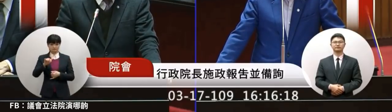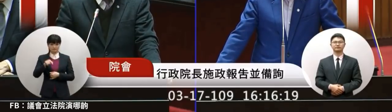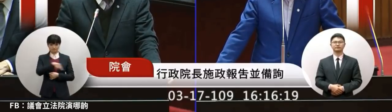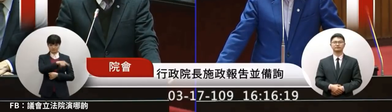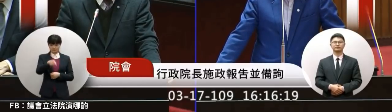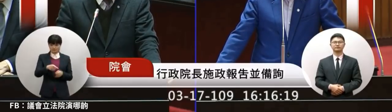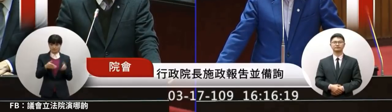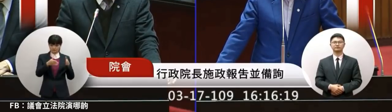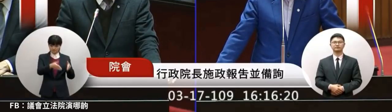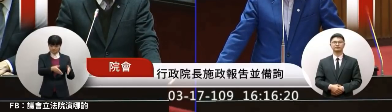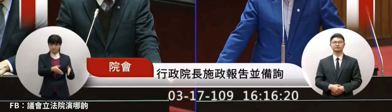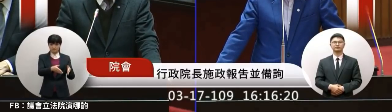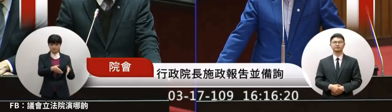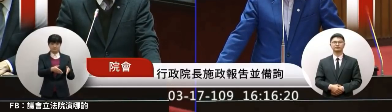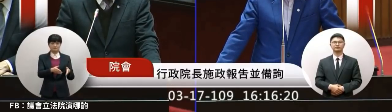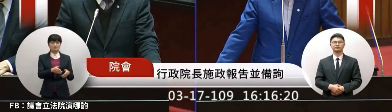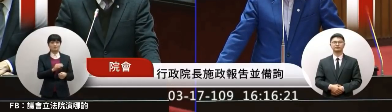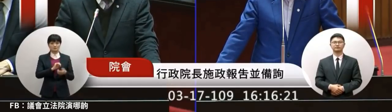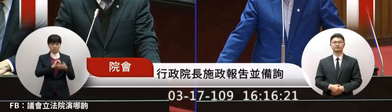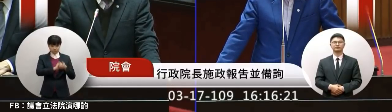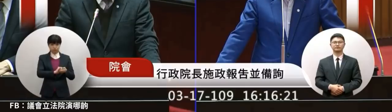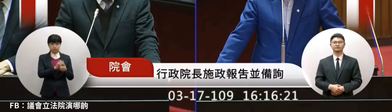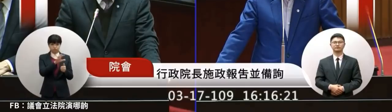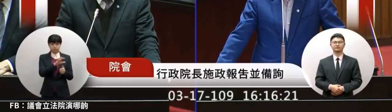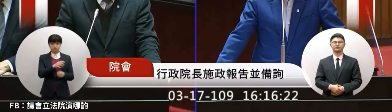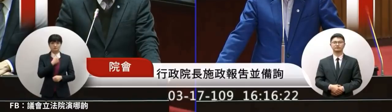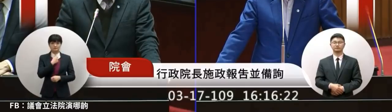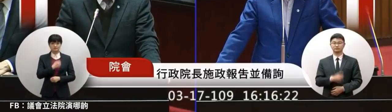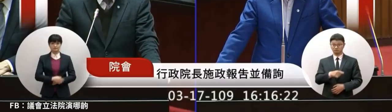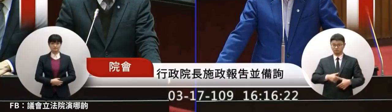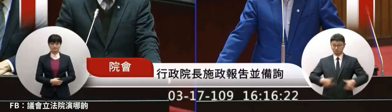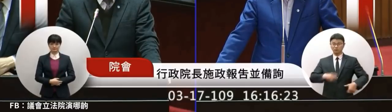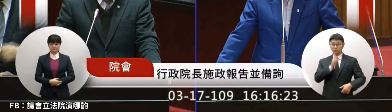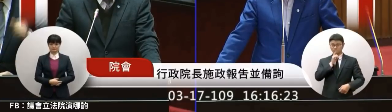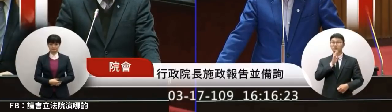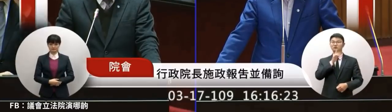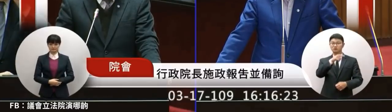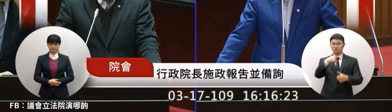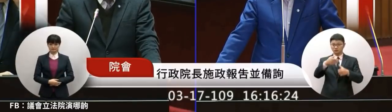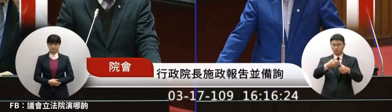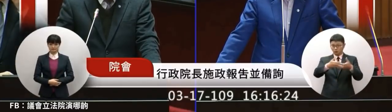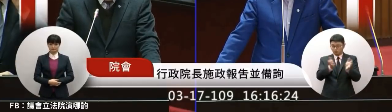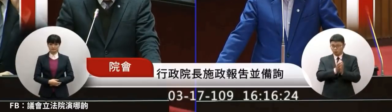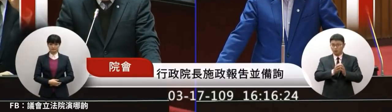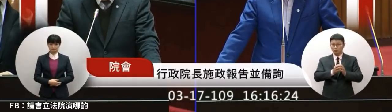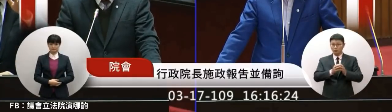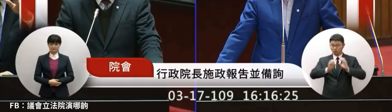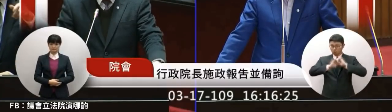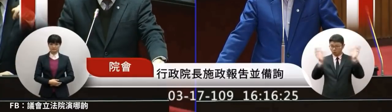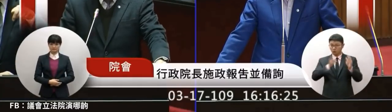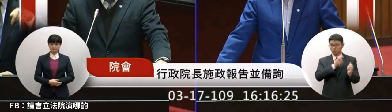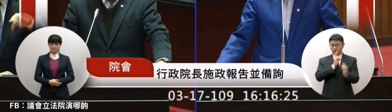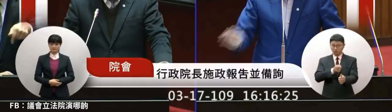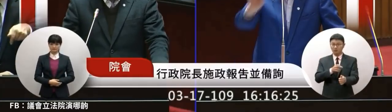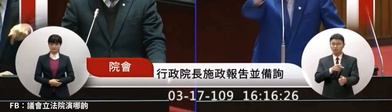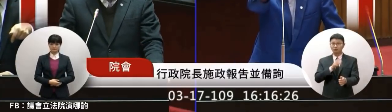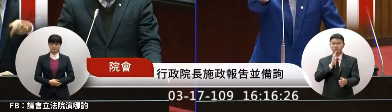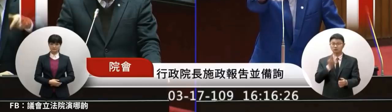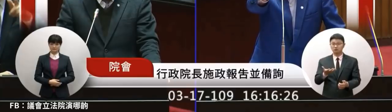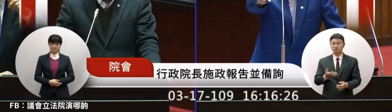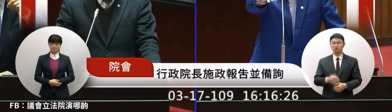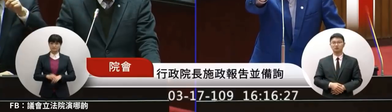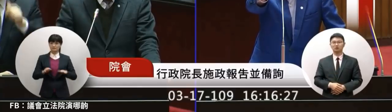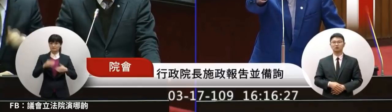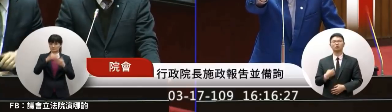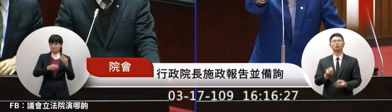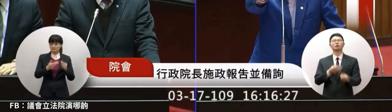进行的一个指挥官所做的指示。 你敢讲说这是你教育部的命令吗？ 不是， 你敢讲吗？ 这是第七条， 我没